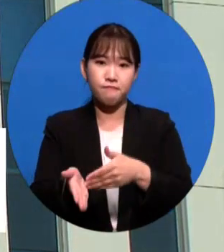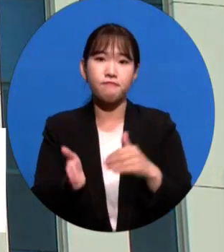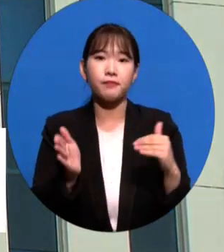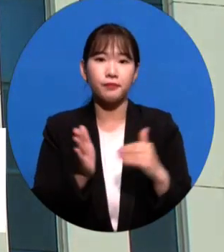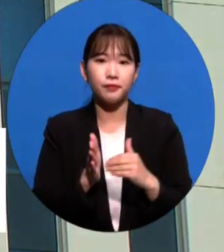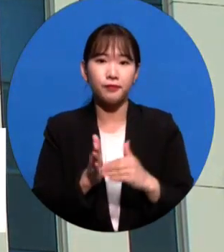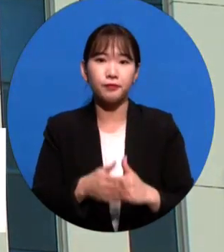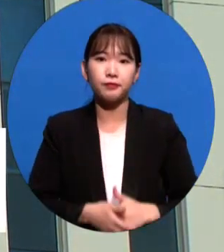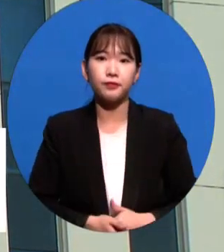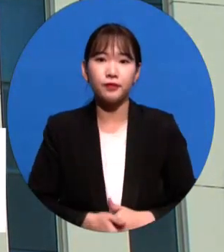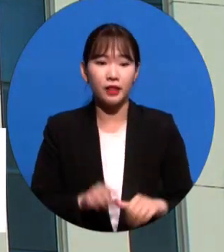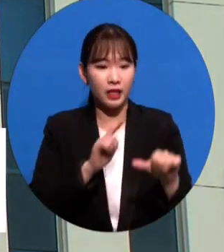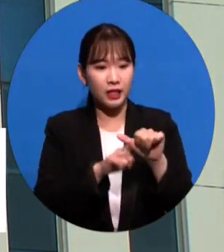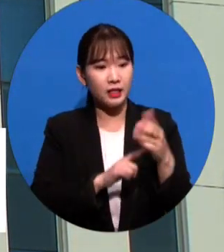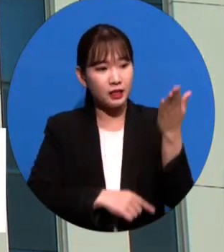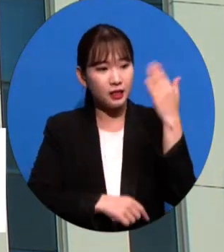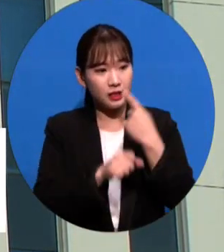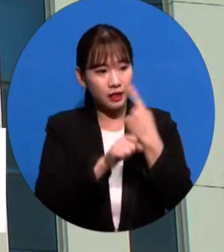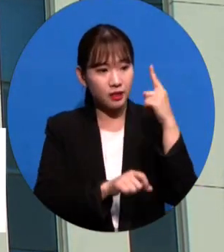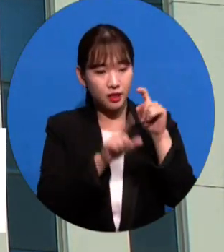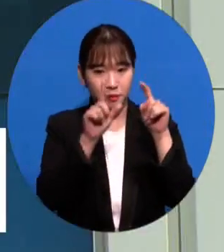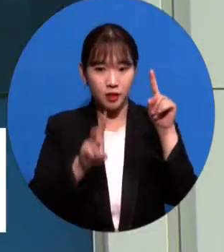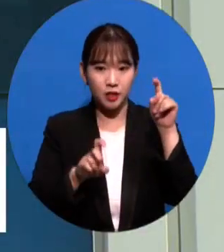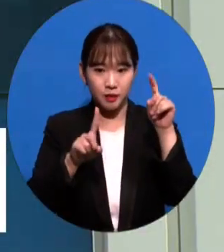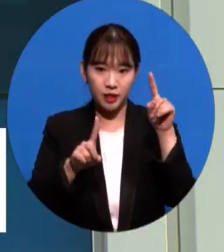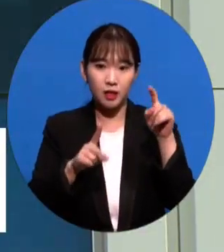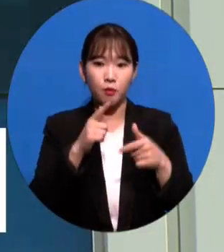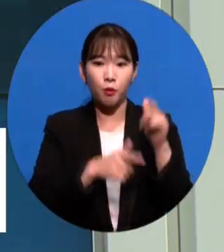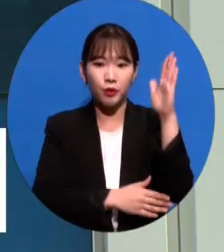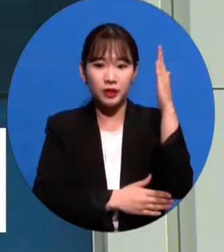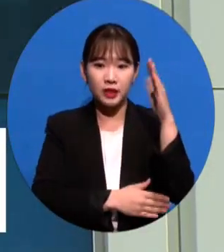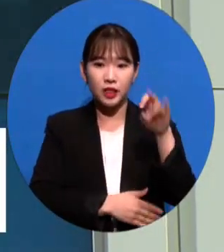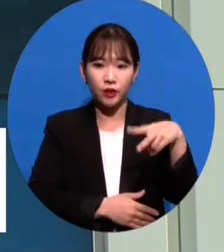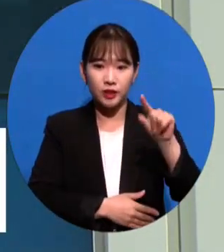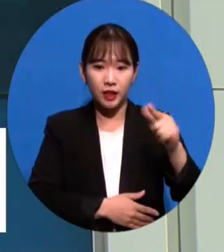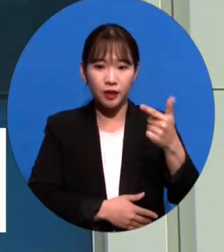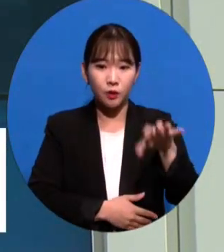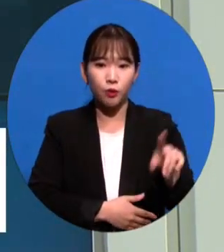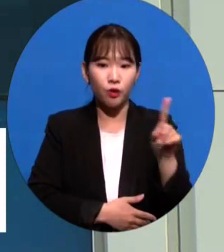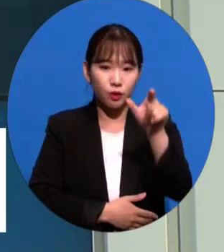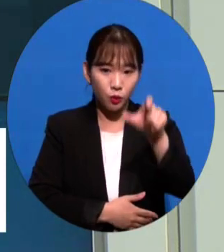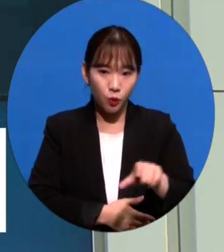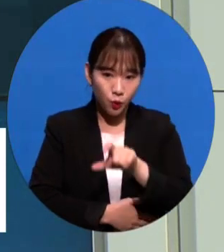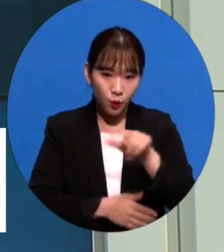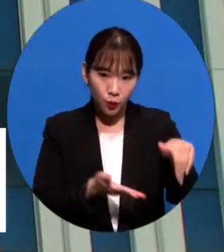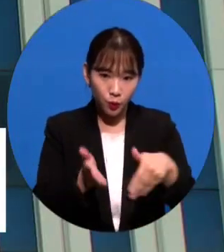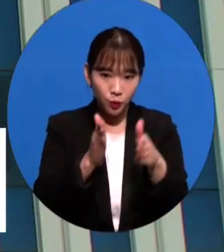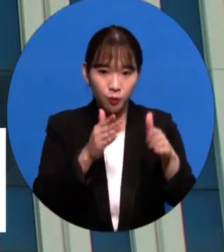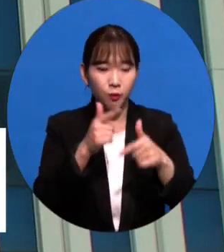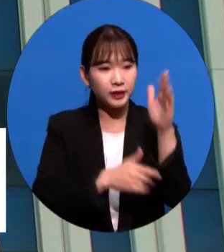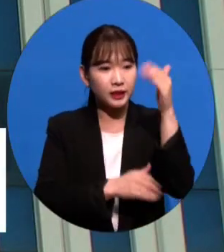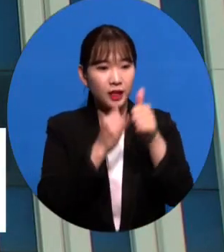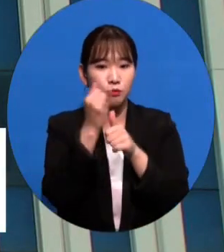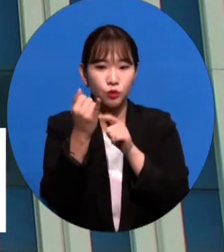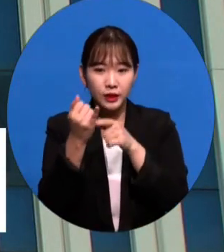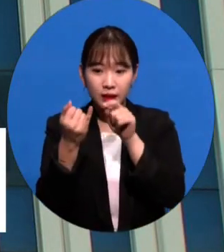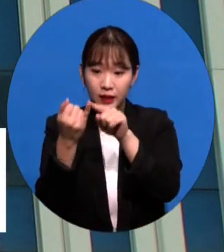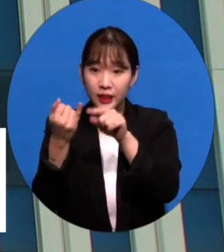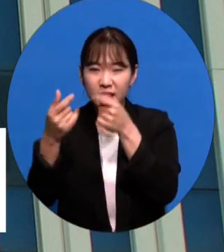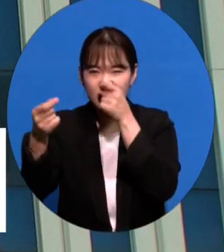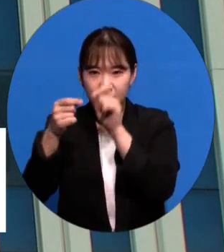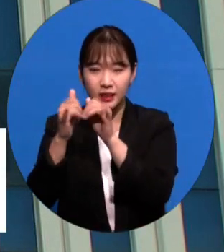신청했습니다. A씨는 지난해 11월 21일 목포시 연산동의 한 도로에서 목포시장 후보 부인의 측근